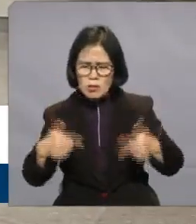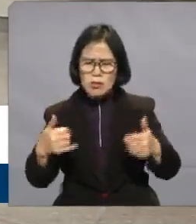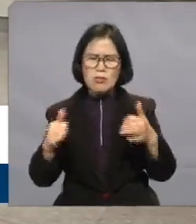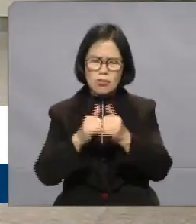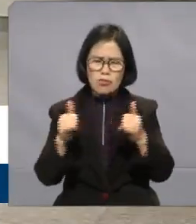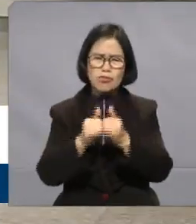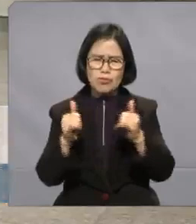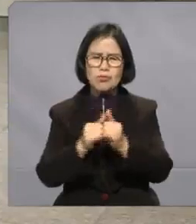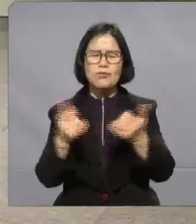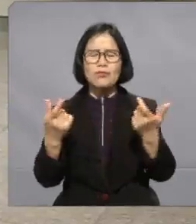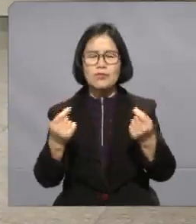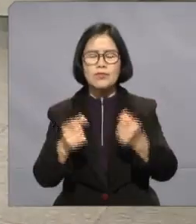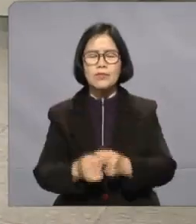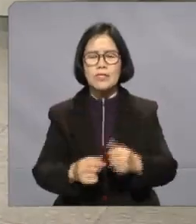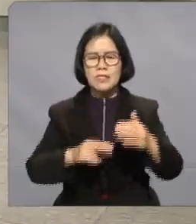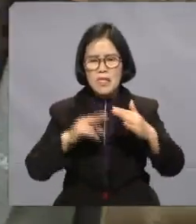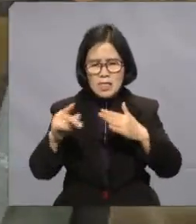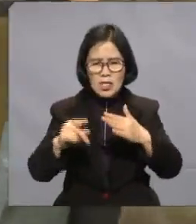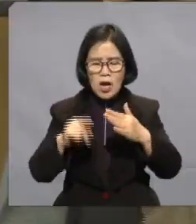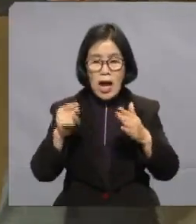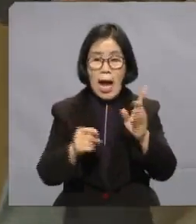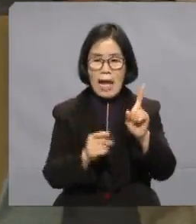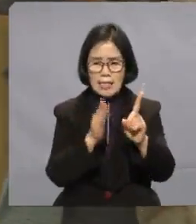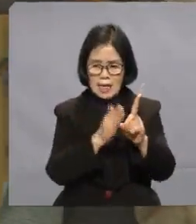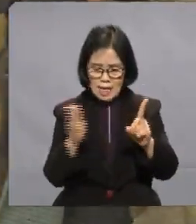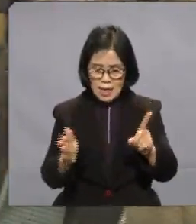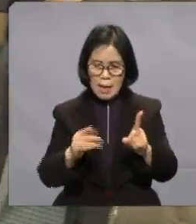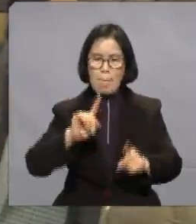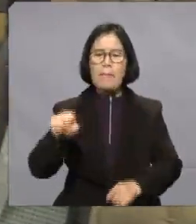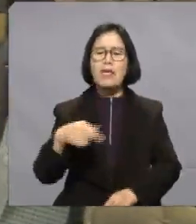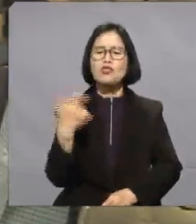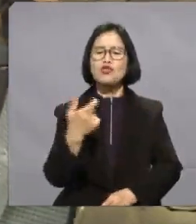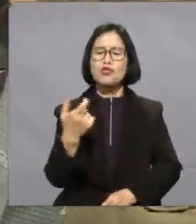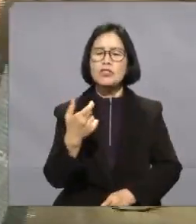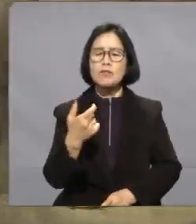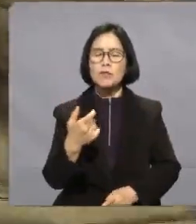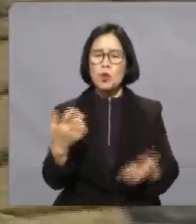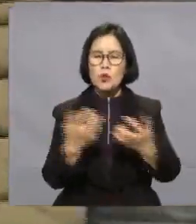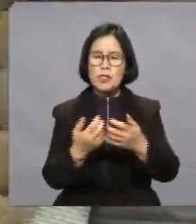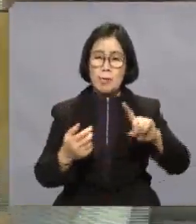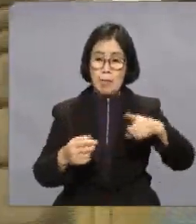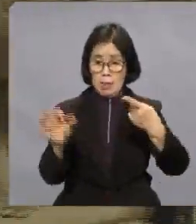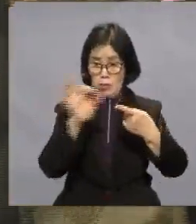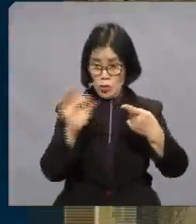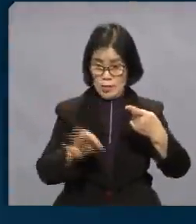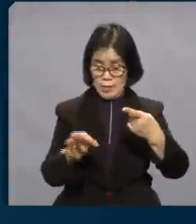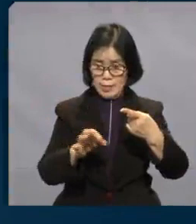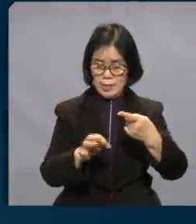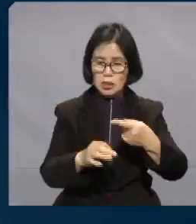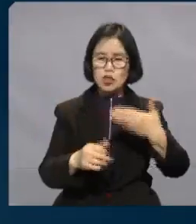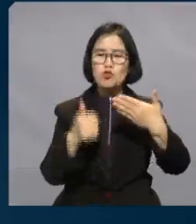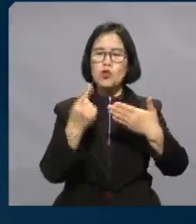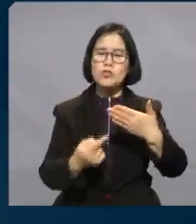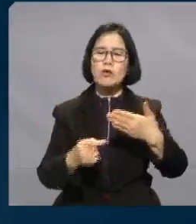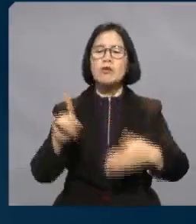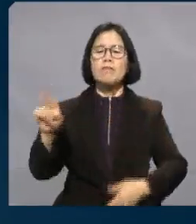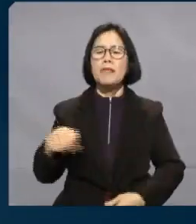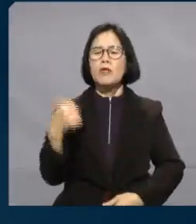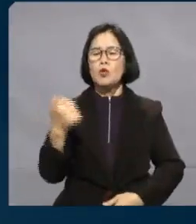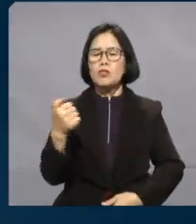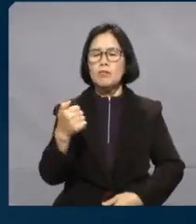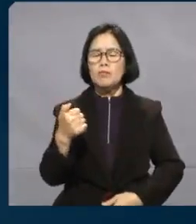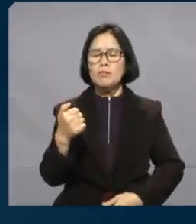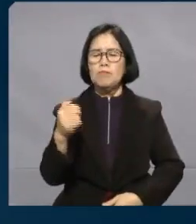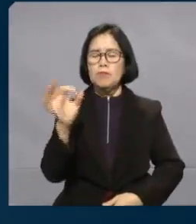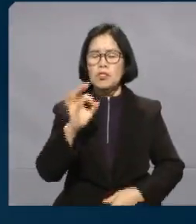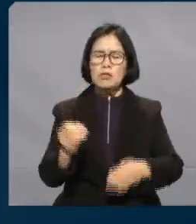전쟁터입니다. 지하철 한 칸에 160명이 타는 걸 혼잡도 100%로 잡는데 9호선은 무려 150%를